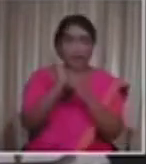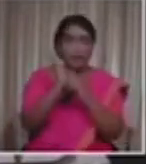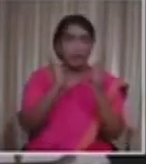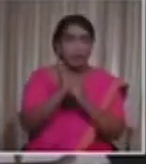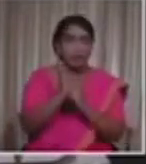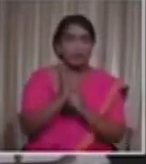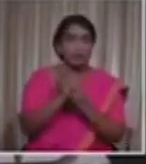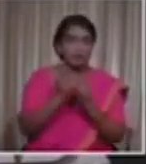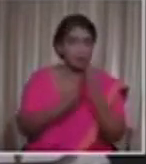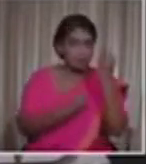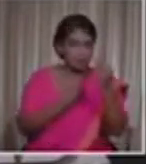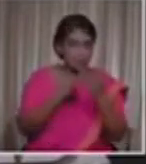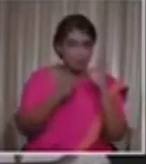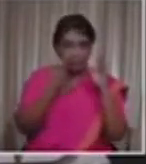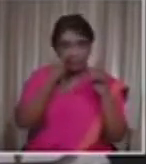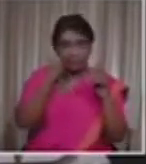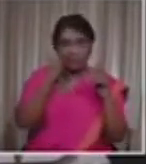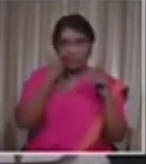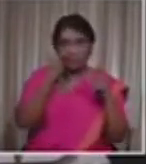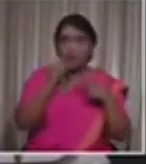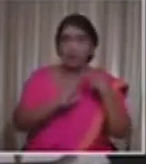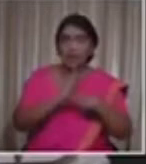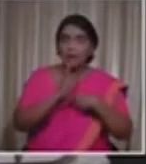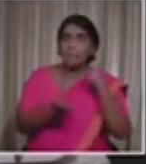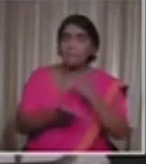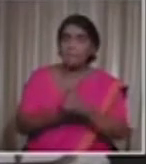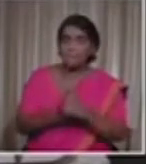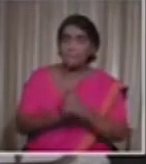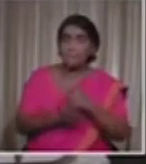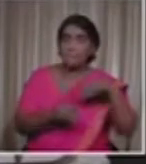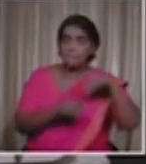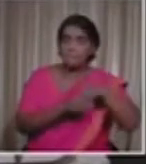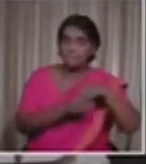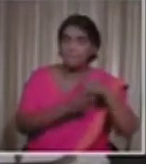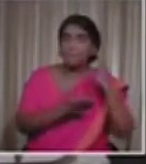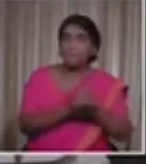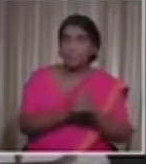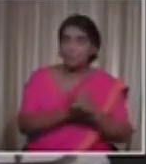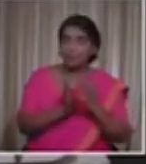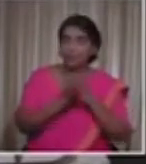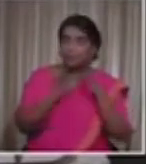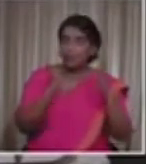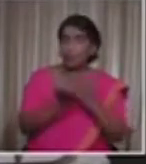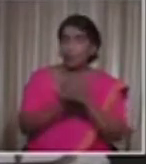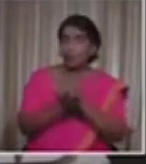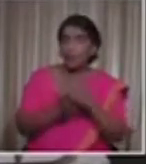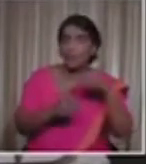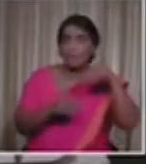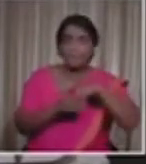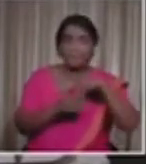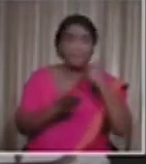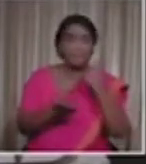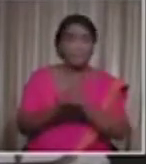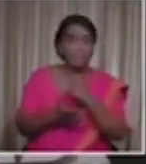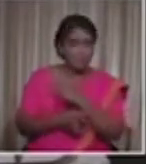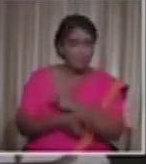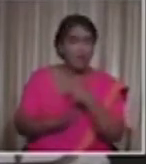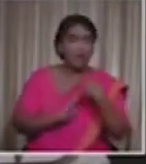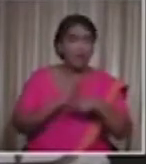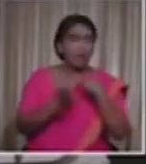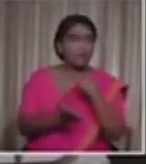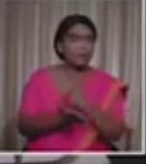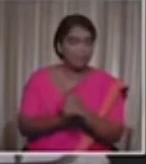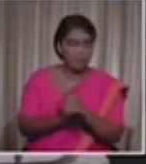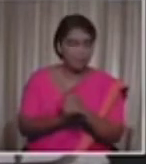තියෙන සැපයුම්කරුවන්ටයි ලංකා බැංකුවටයි මහජන බැංකුවට වැඩියෙන්ම කොටස් තියෙන්නේ මහජන බැංකුවට ඊ ලංකා